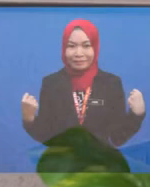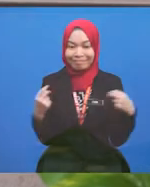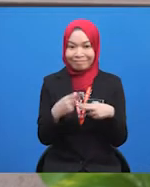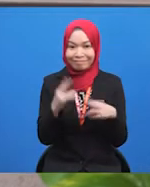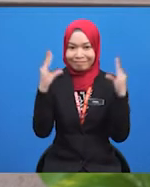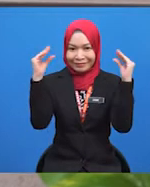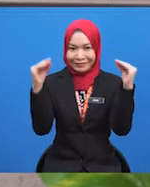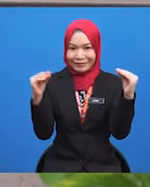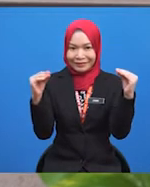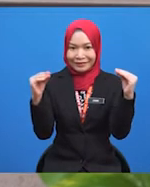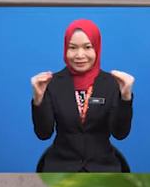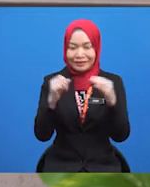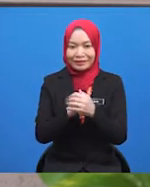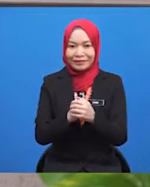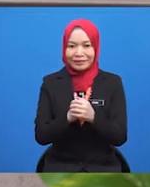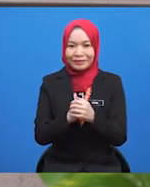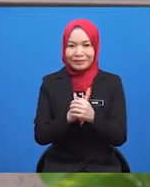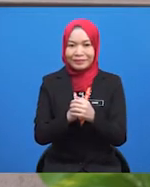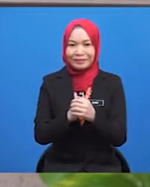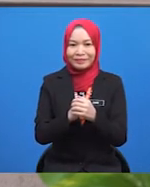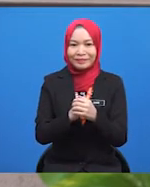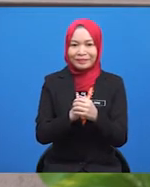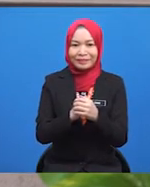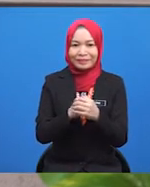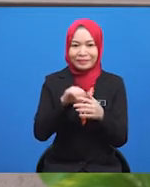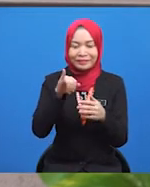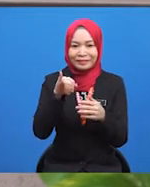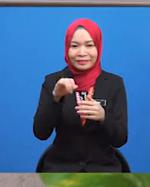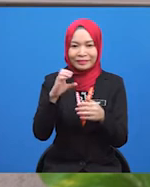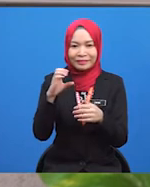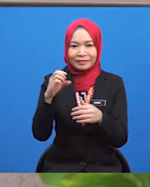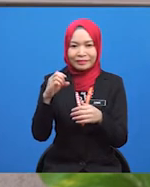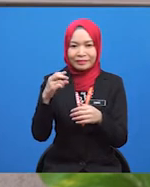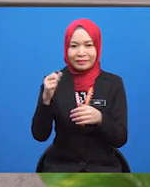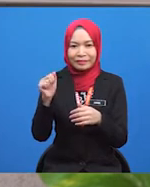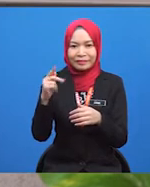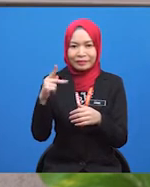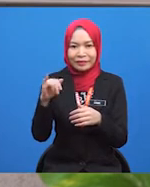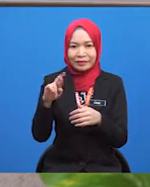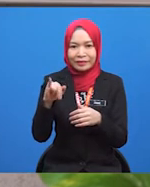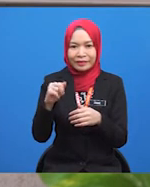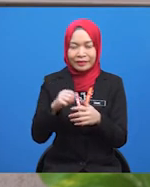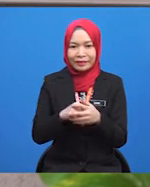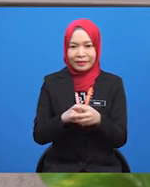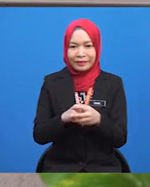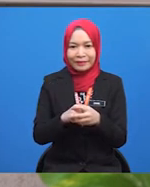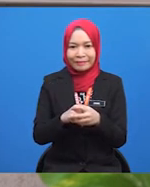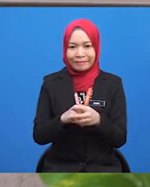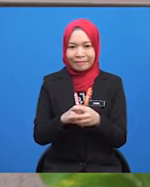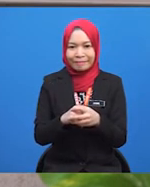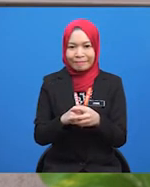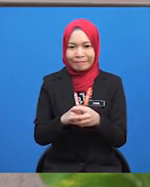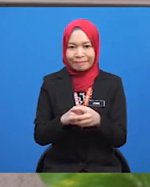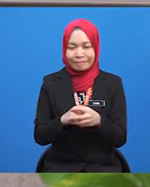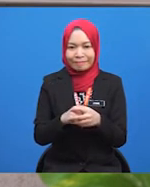Nama cikgu Chatri anak lelaki Bundit selaku guru pembimbing tugasan amali pada hari ini. Isyarat